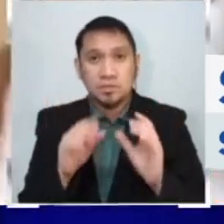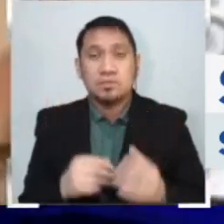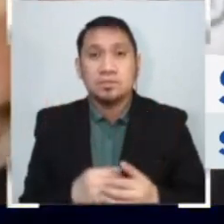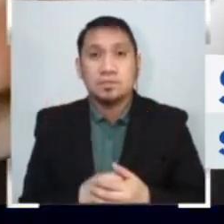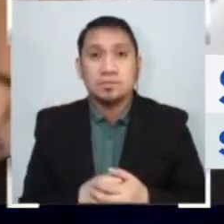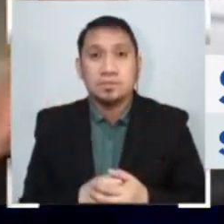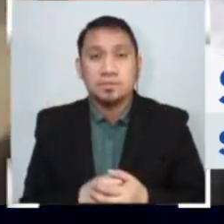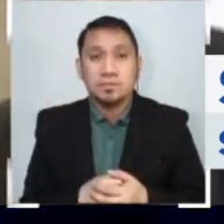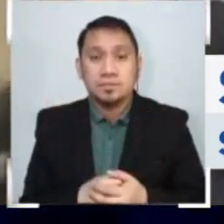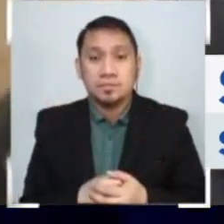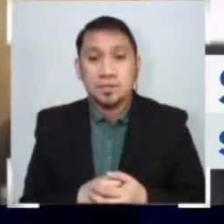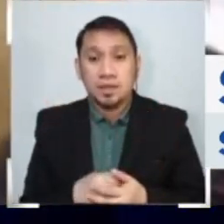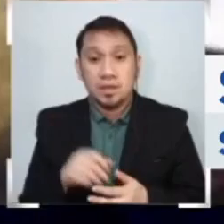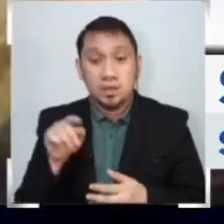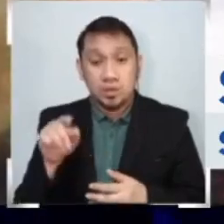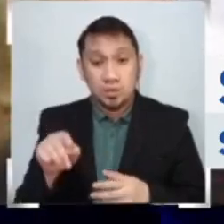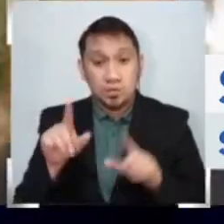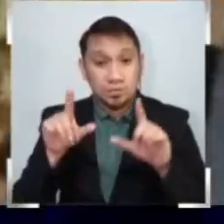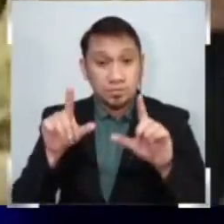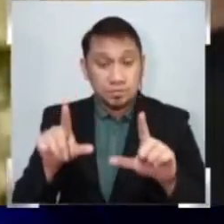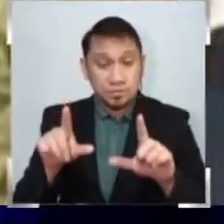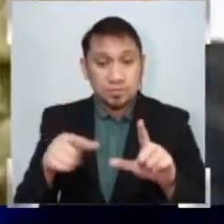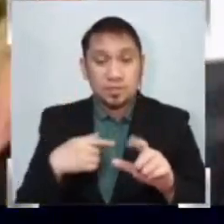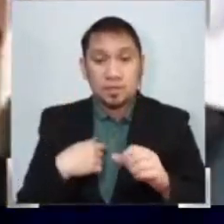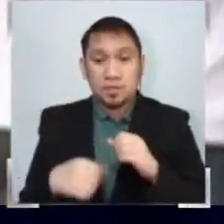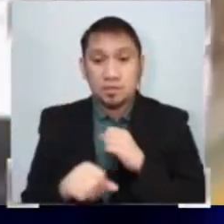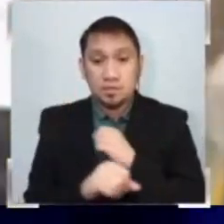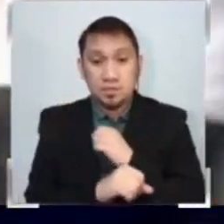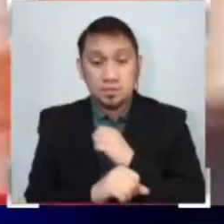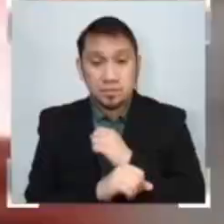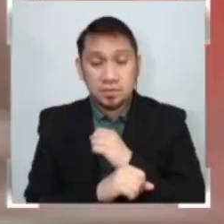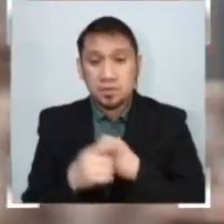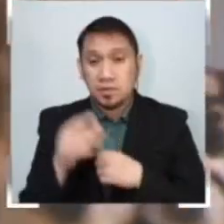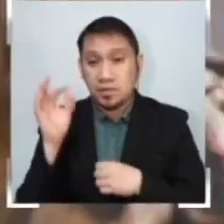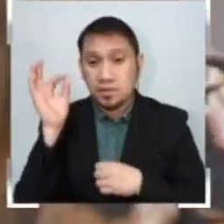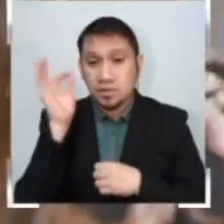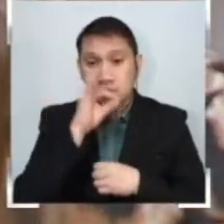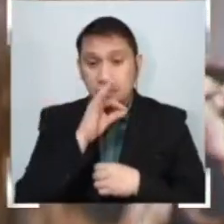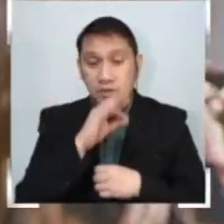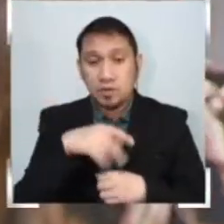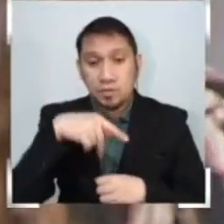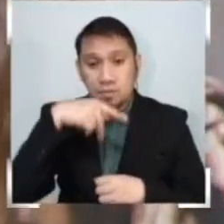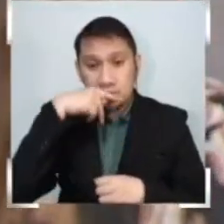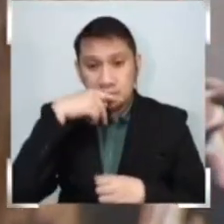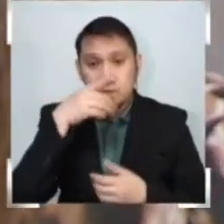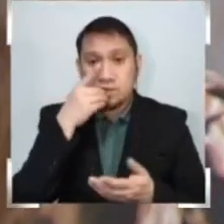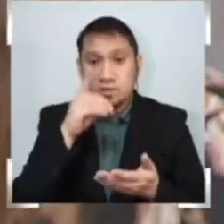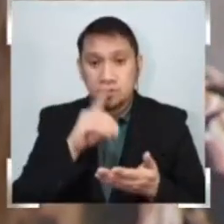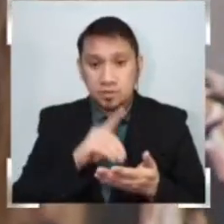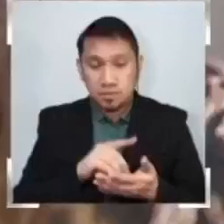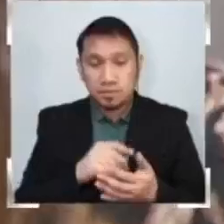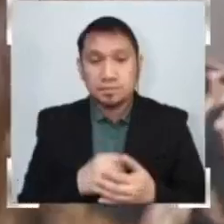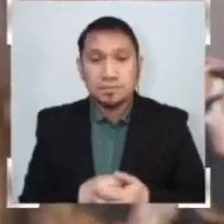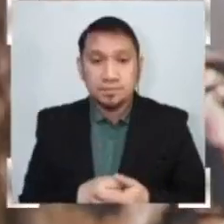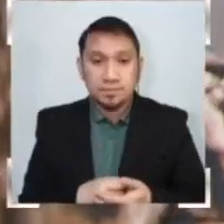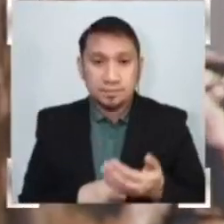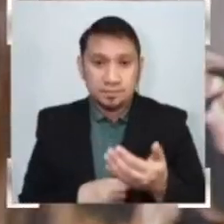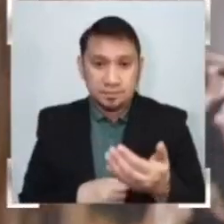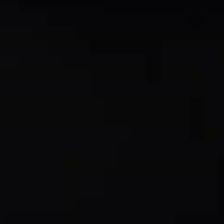Naharap ang suspect sa reklamong estafa through falsification of private documents. Ako si John Consulta, ang inyong saksi.